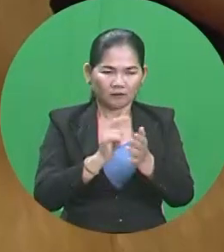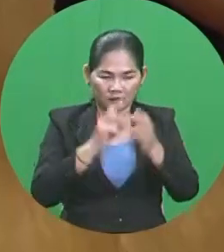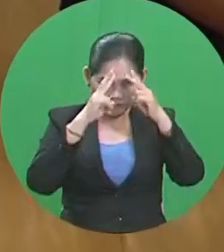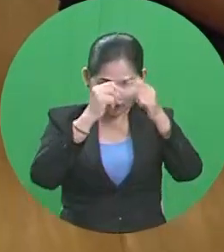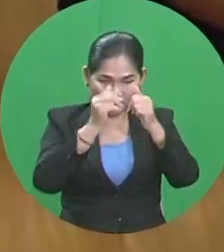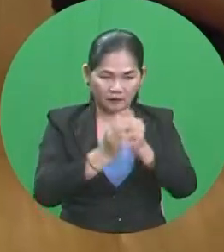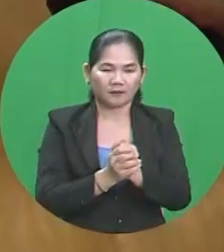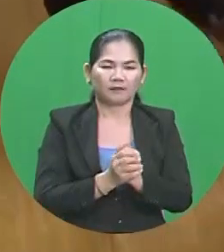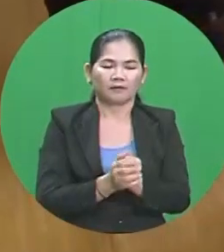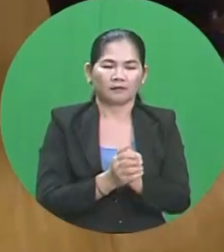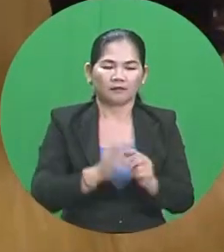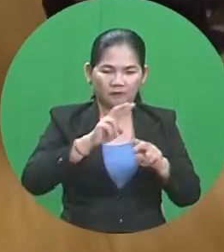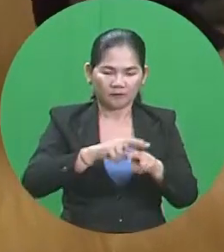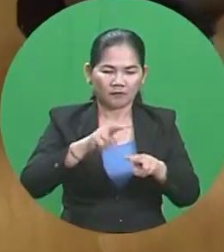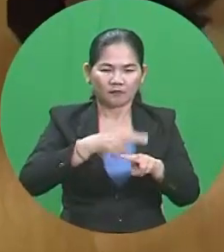ជូនចំពោះសម្ដេចតេជោនិងសម្ដេចគតិប្របណ្ឌិត